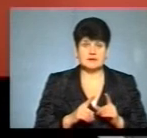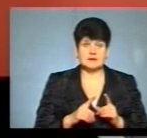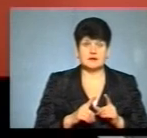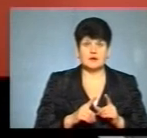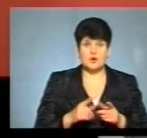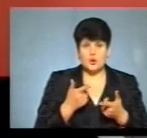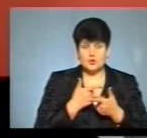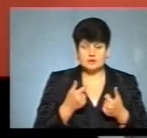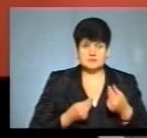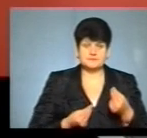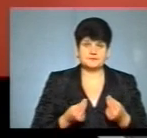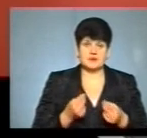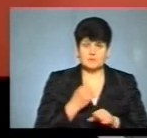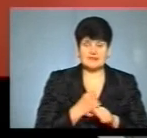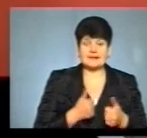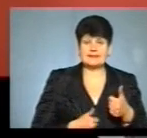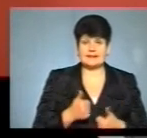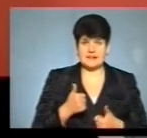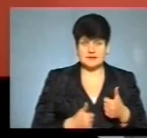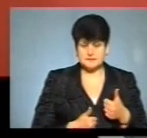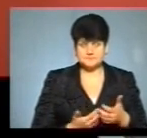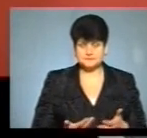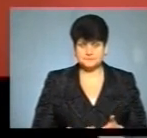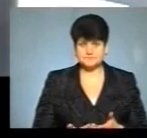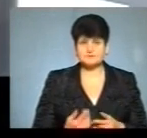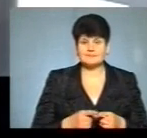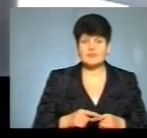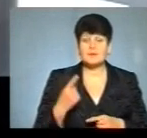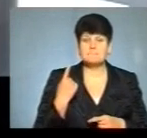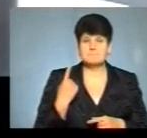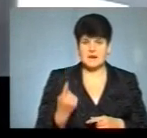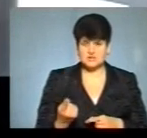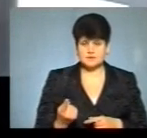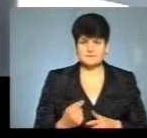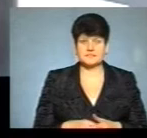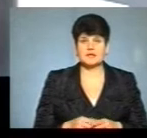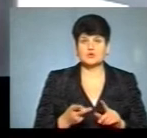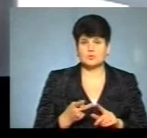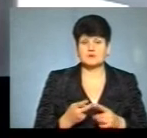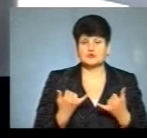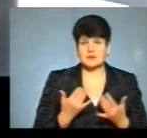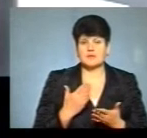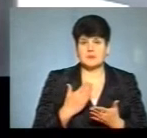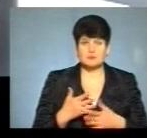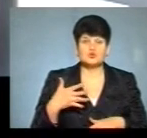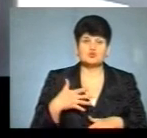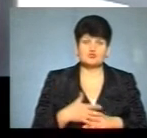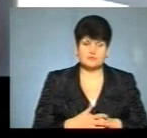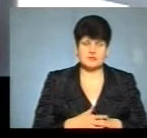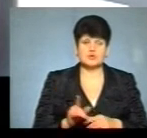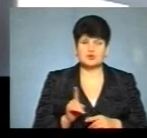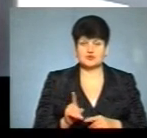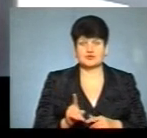тендер може як обласна рада в... Так. Це перше. Друге, ми сьогодні маємо зрозуміти, що